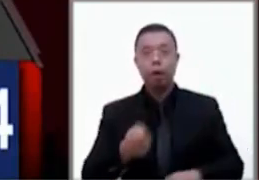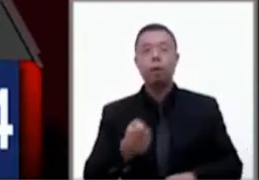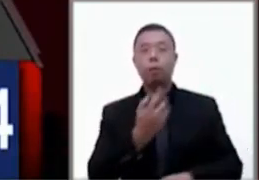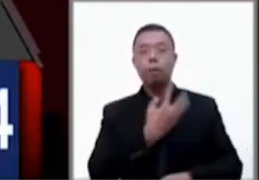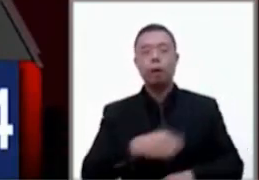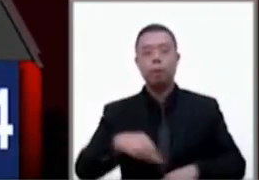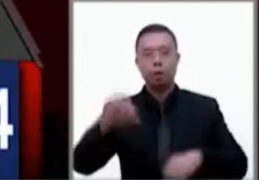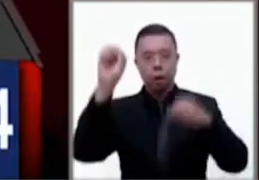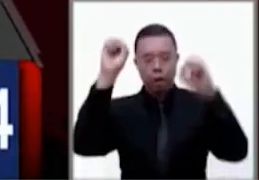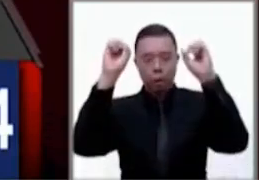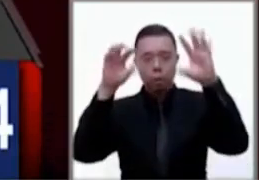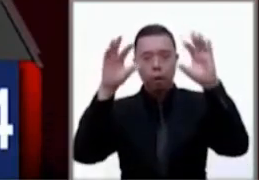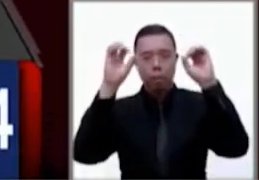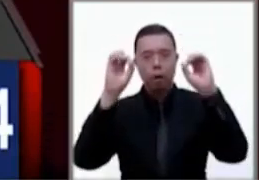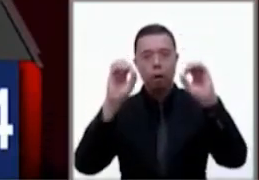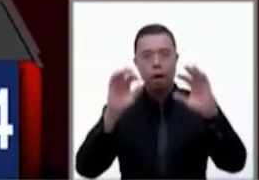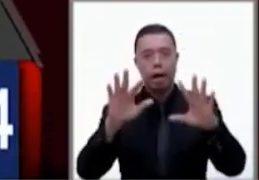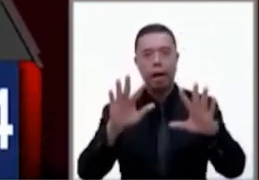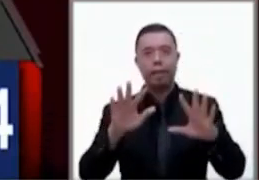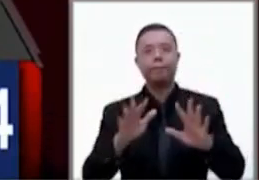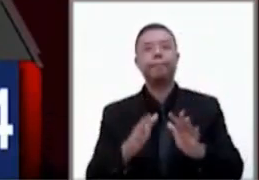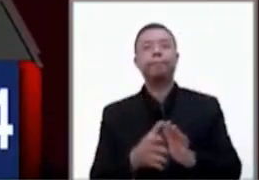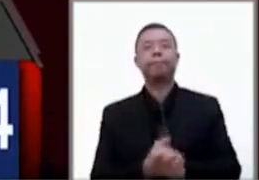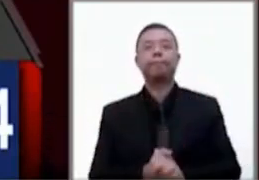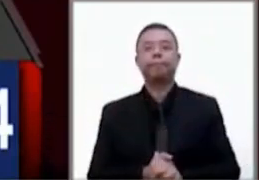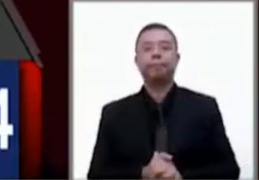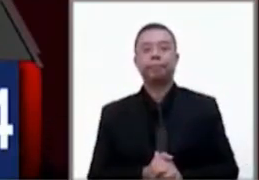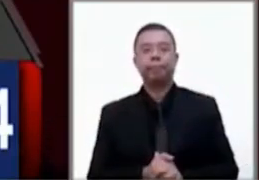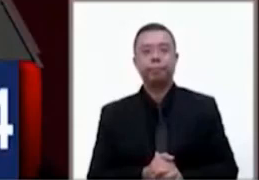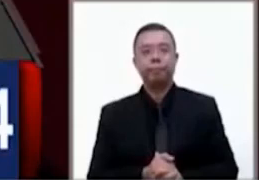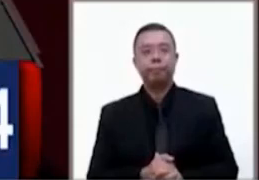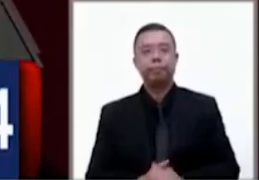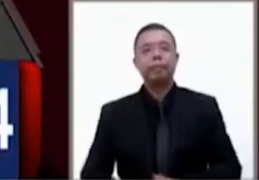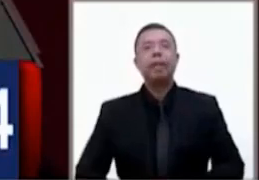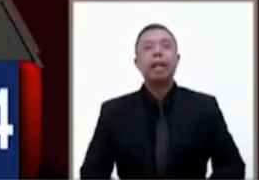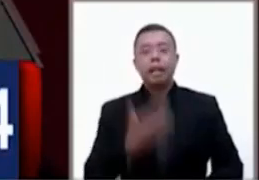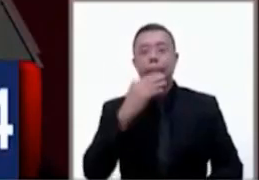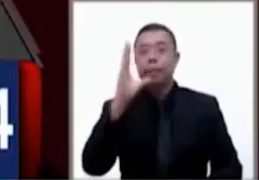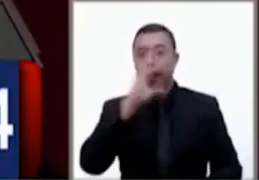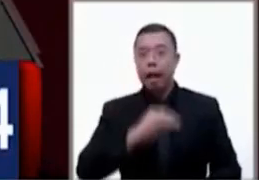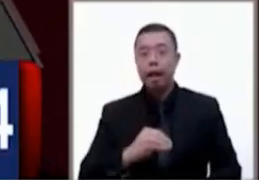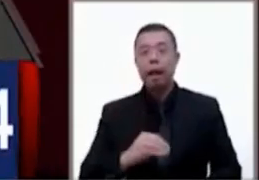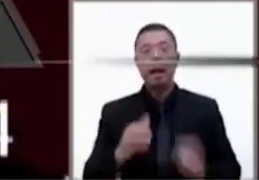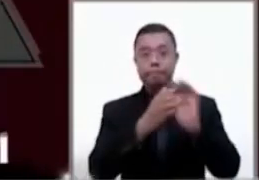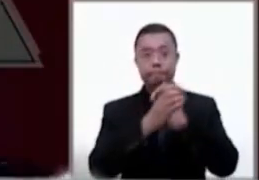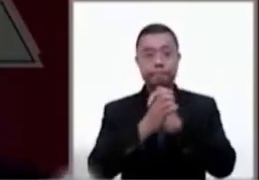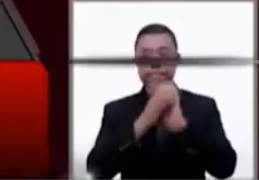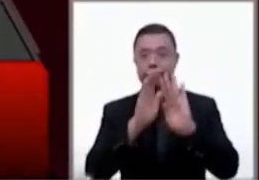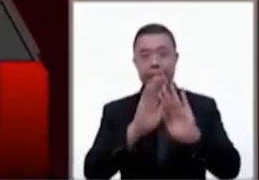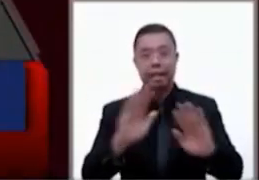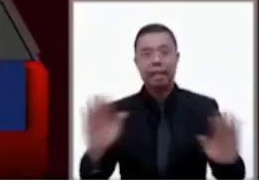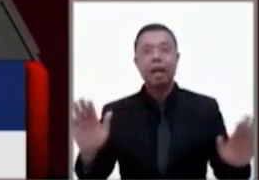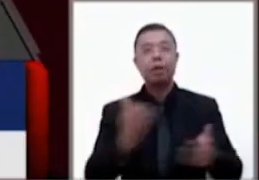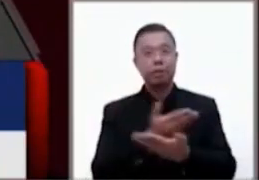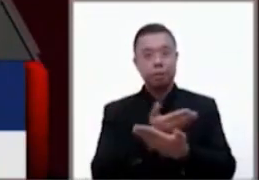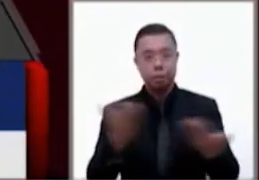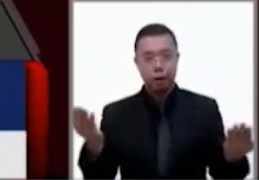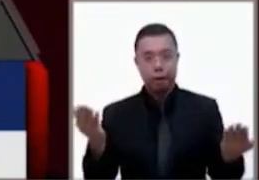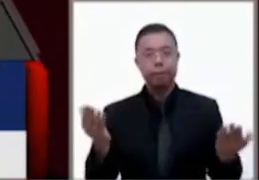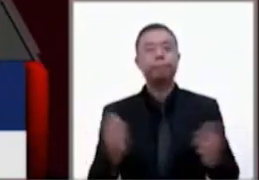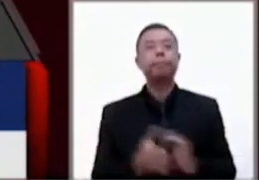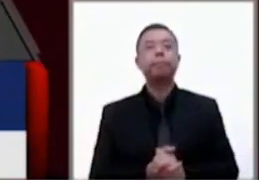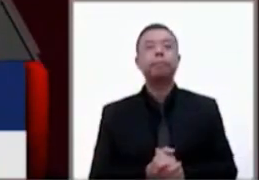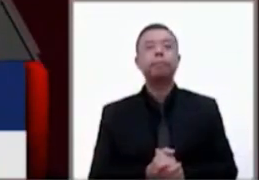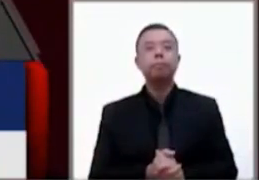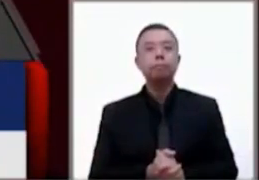Assalamualaikum warahmatullahi wabarakatuh. Selamat malam, salam sejahtera untuk kita